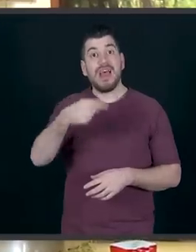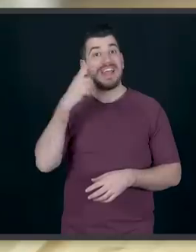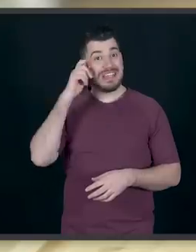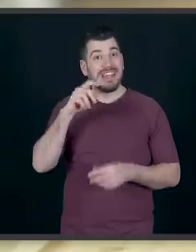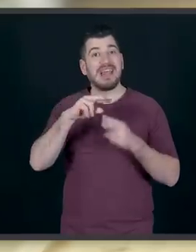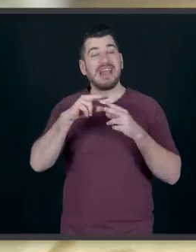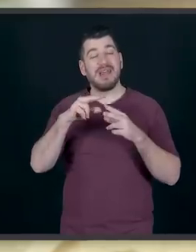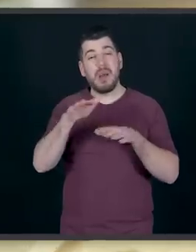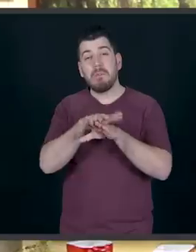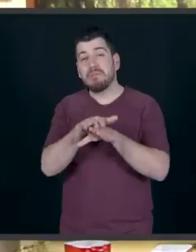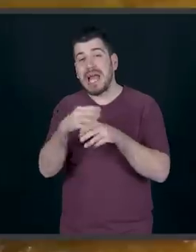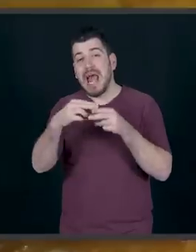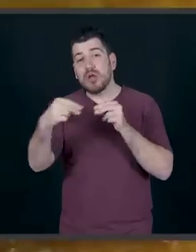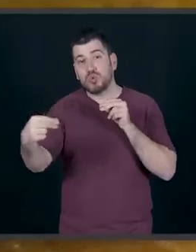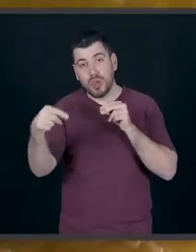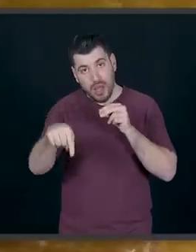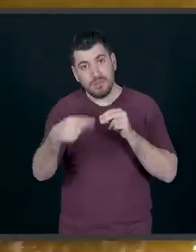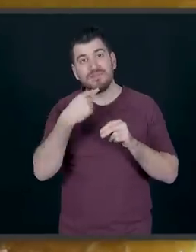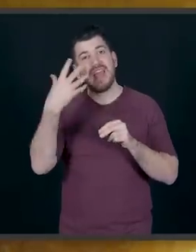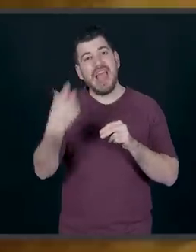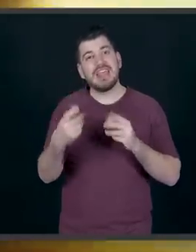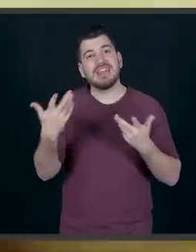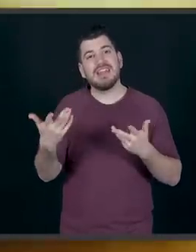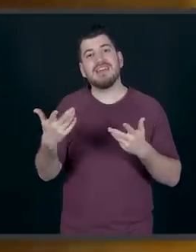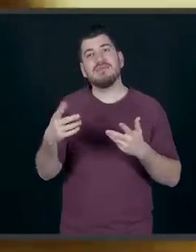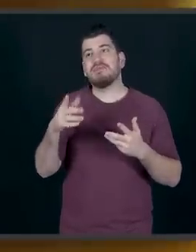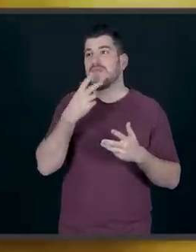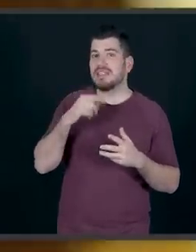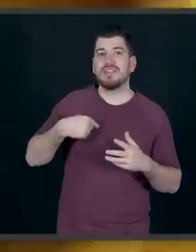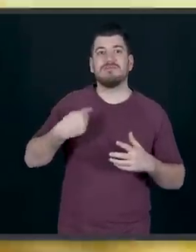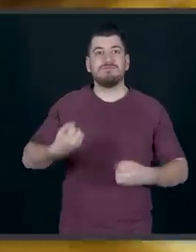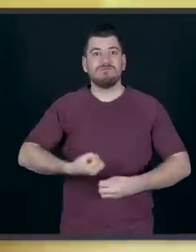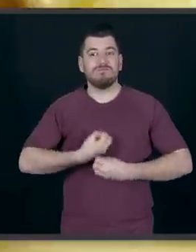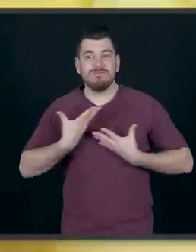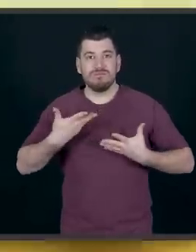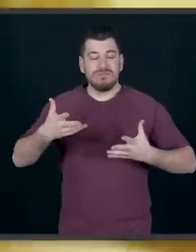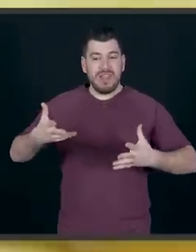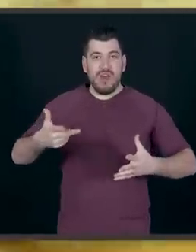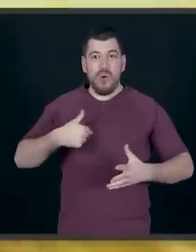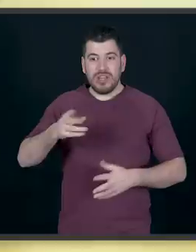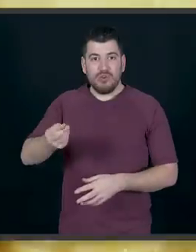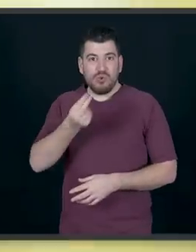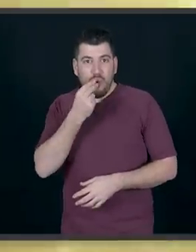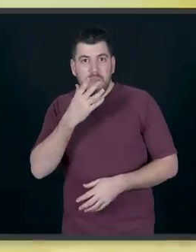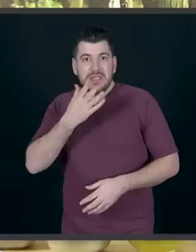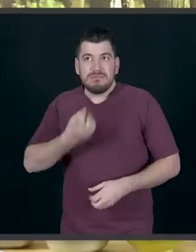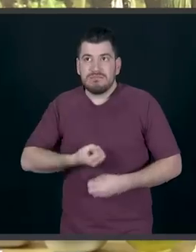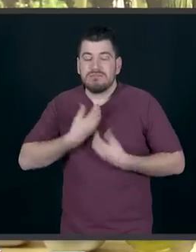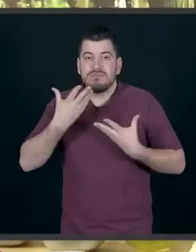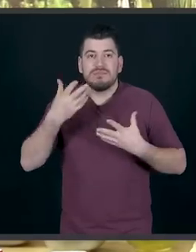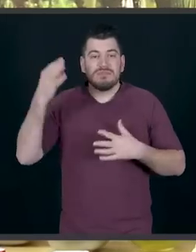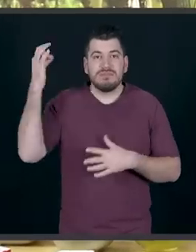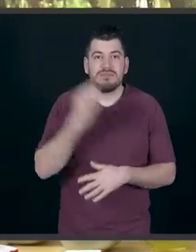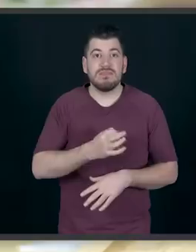αντζούγια έχει το ουμάμι. Το ουμάμι είναι η έκτη αίσθηση. Είναι αυτό που στα φαγητά μας δίνει την αίσθηση της γεύσης. Η